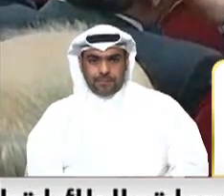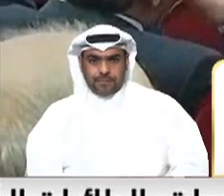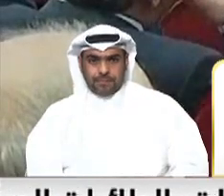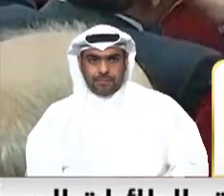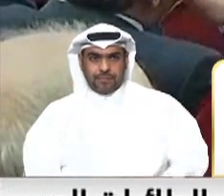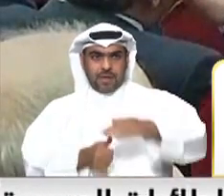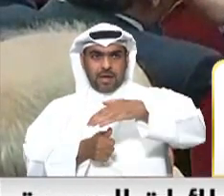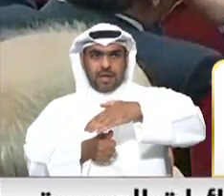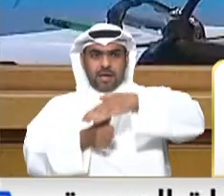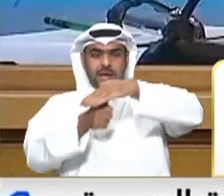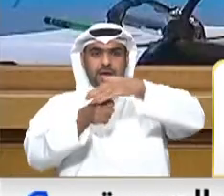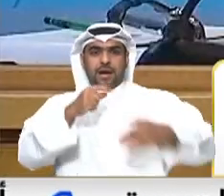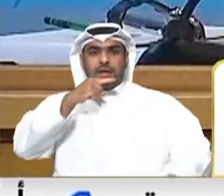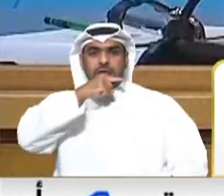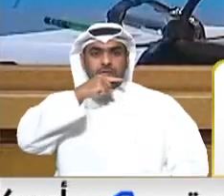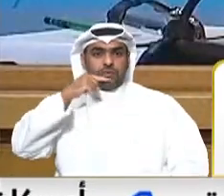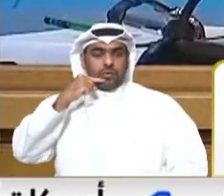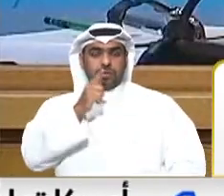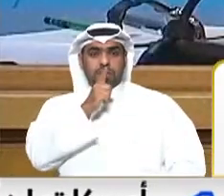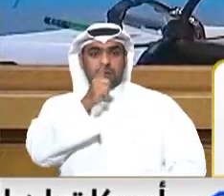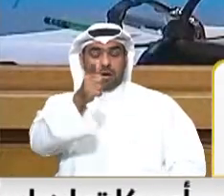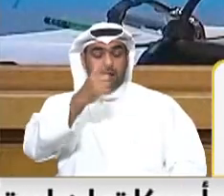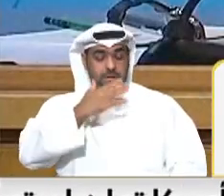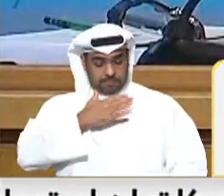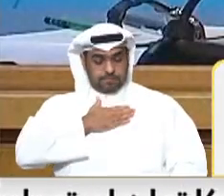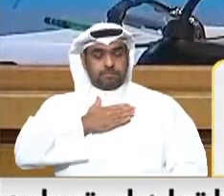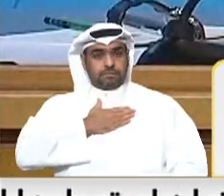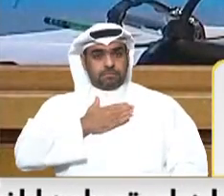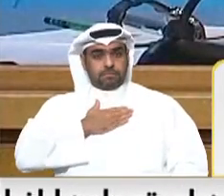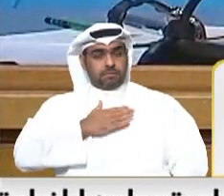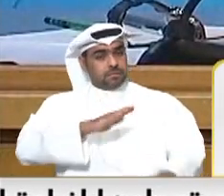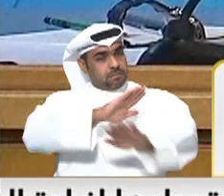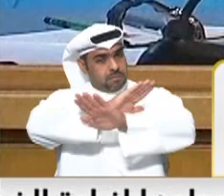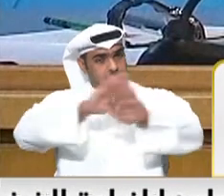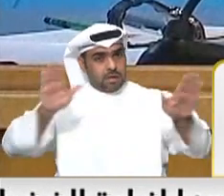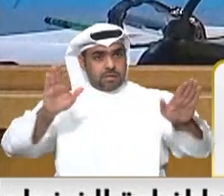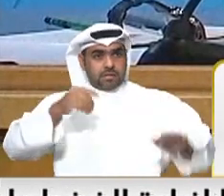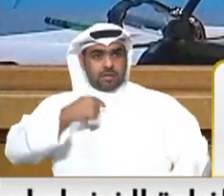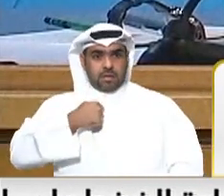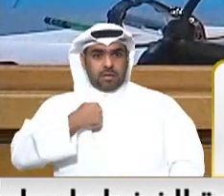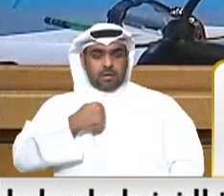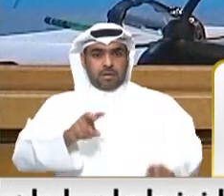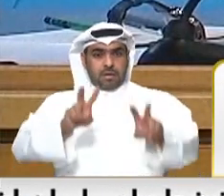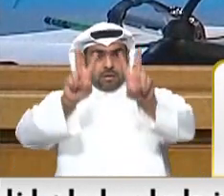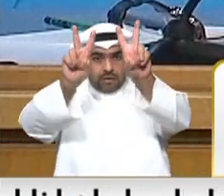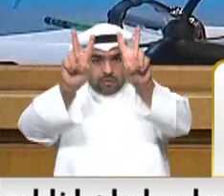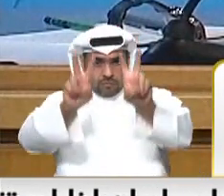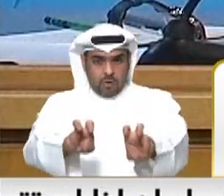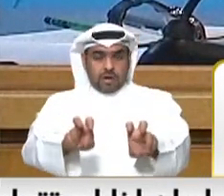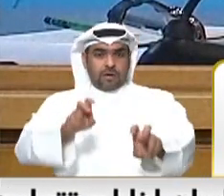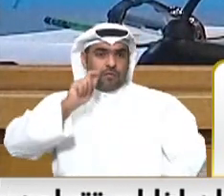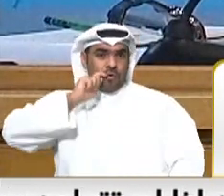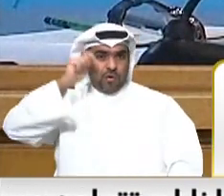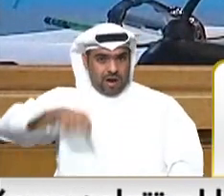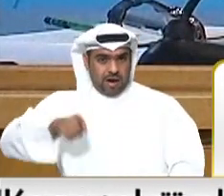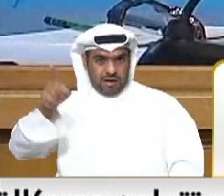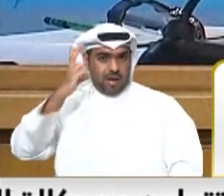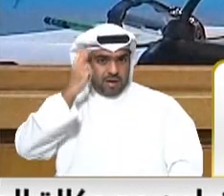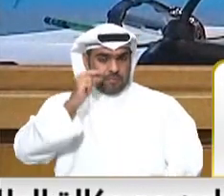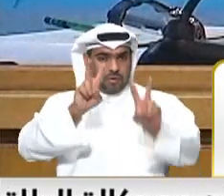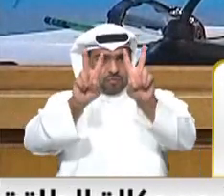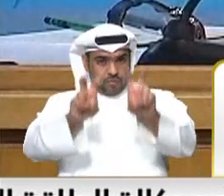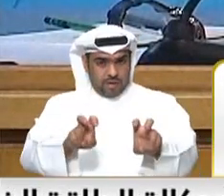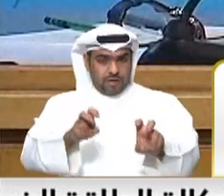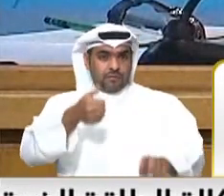الرئيس الروسي فلاديمير بوتين بوقف اطلاق النار في اوكرانيا اذا سحبت كيف قوتها من